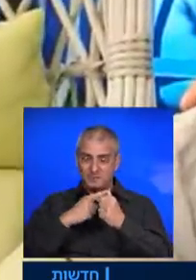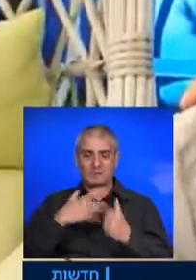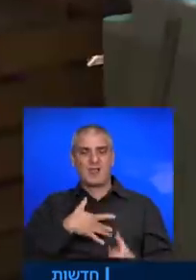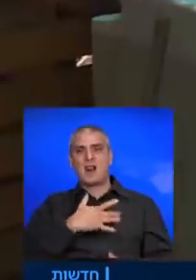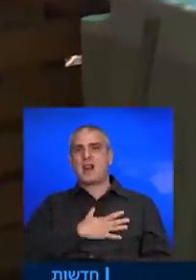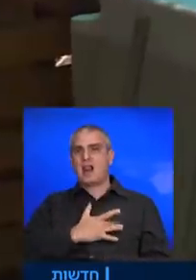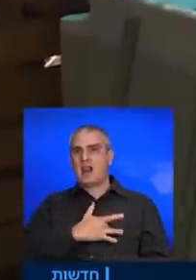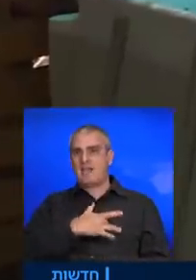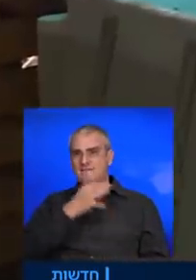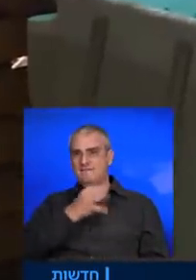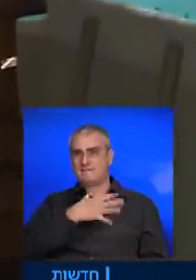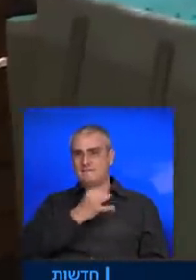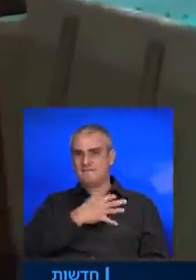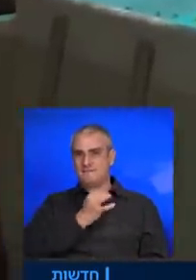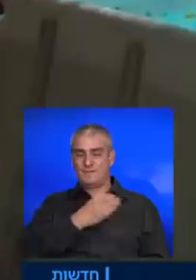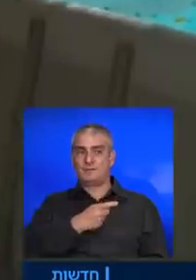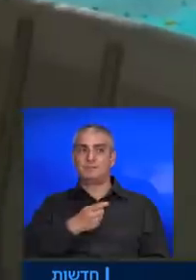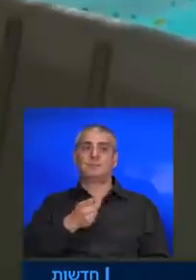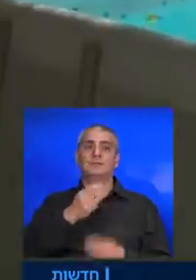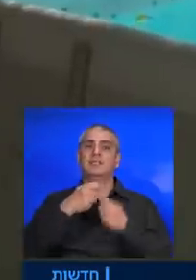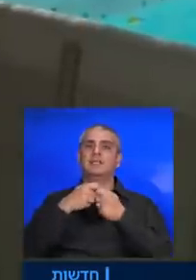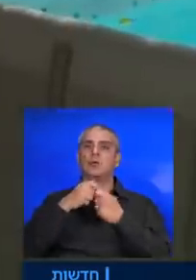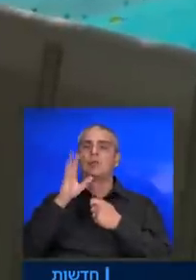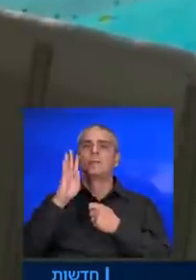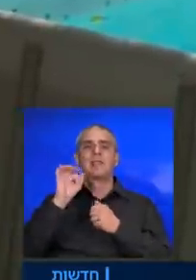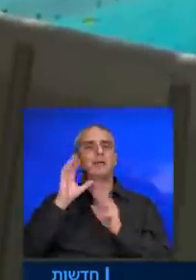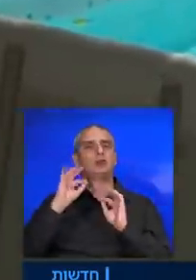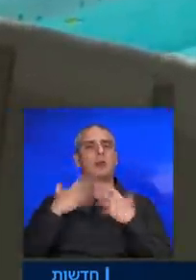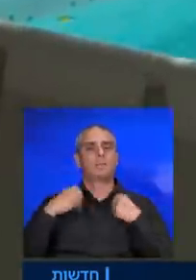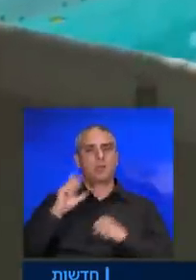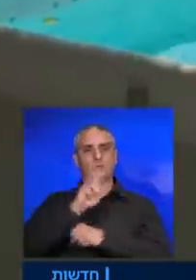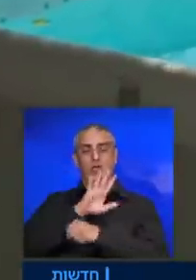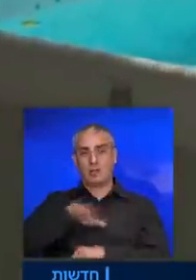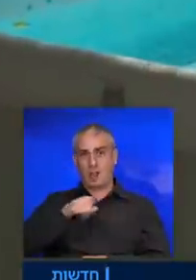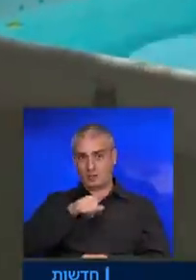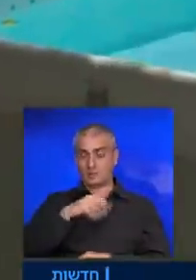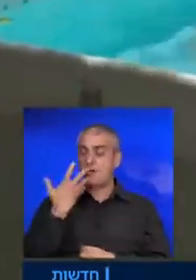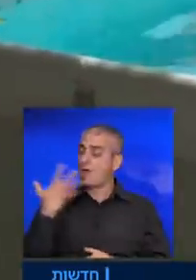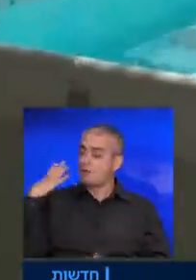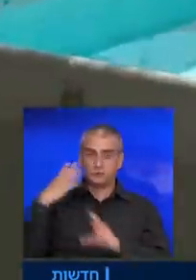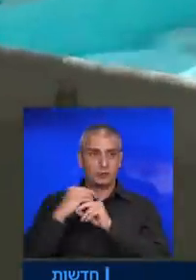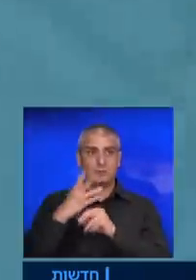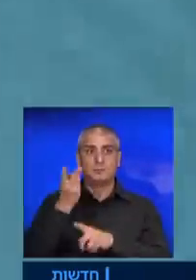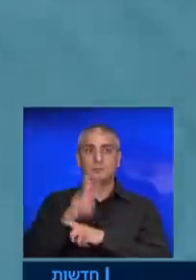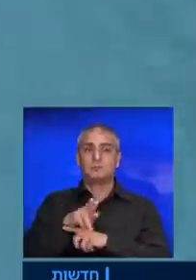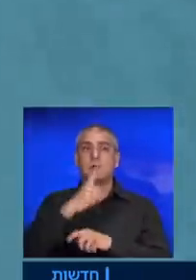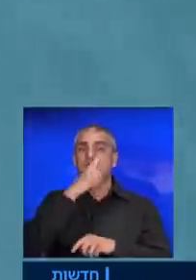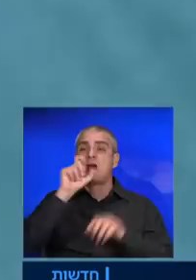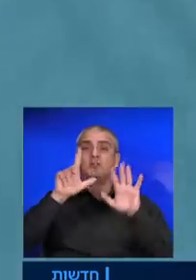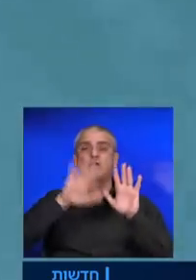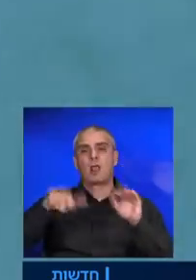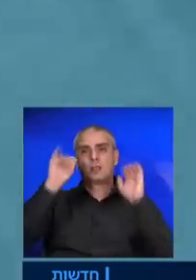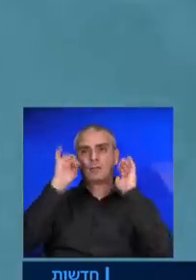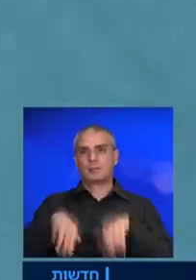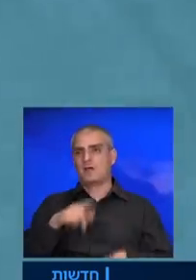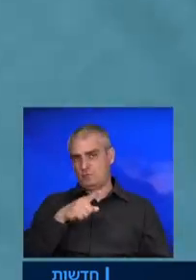ושסתומלת. לפי נתוני ארגון בטרם לבטיחות ילדים, בחמש השנים האחרונות טבעו למוות 107 ילדים. עד כה,